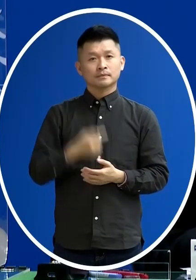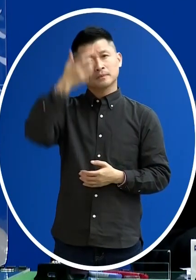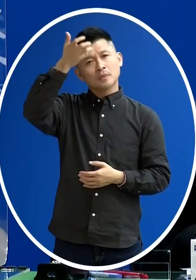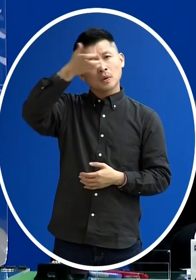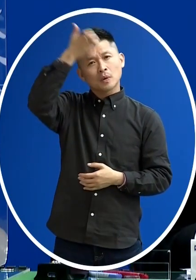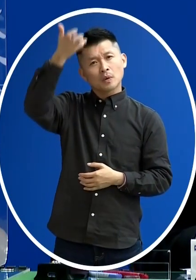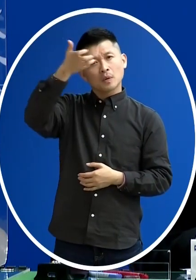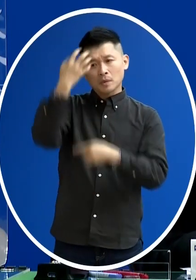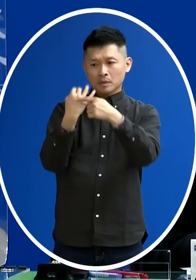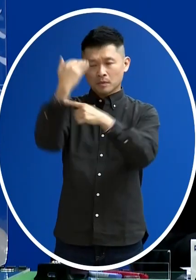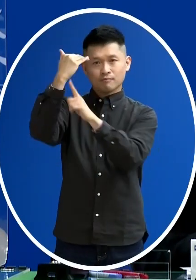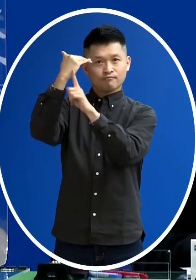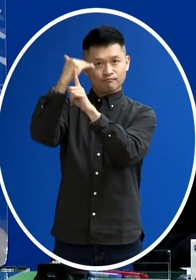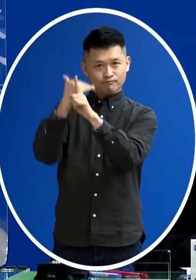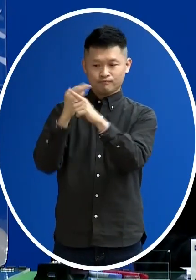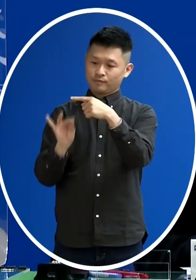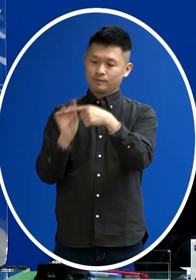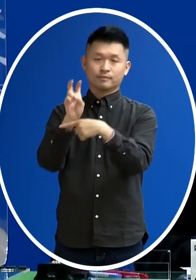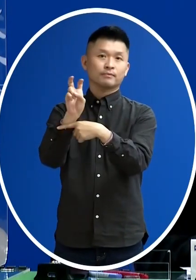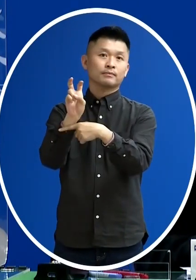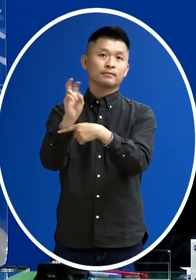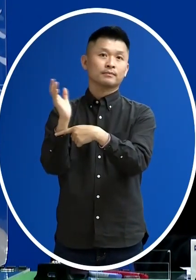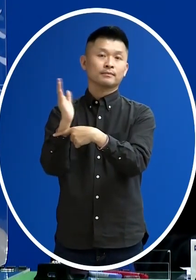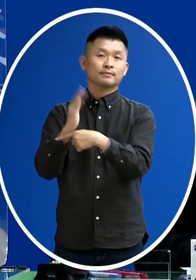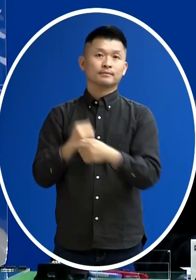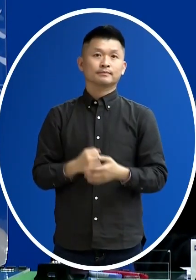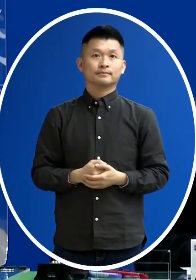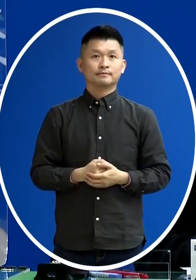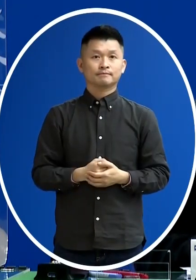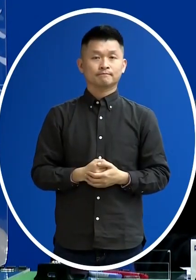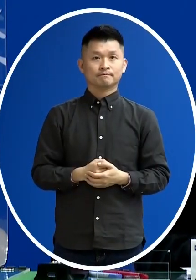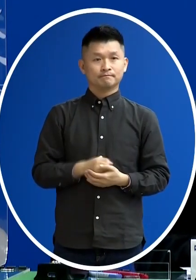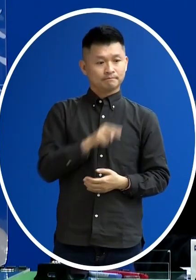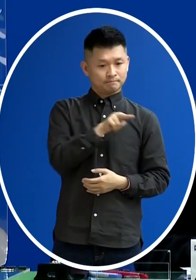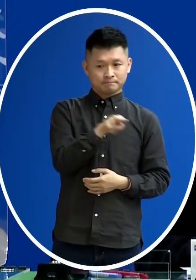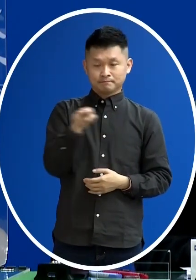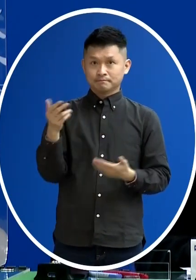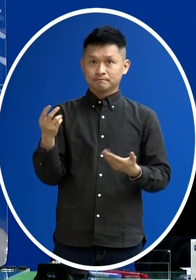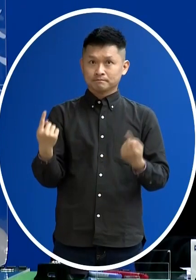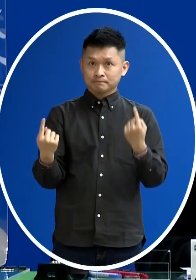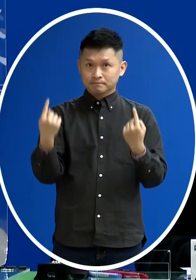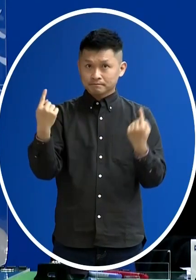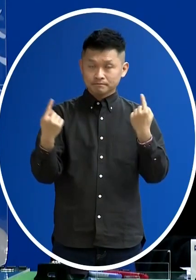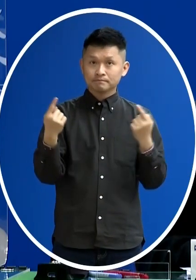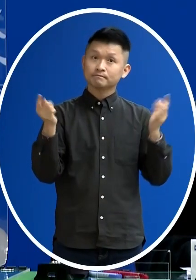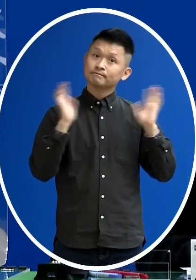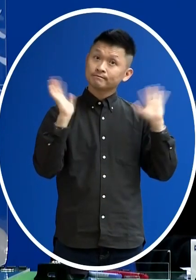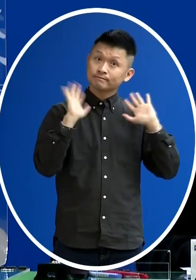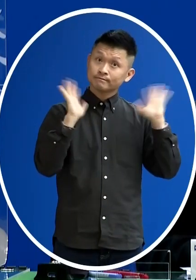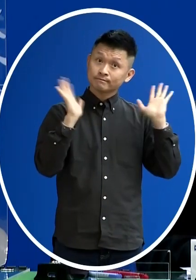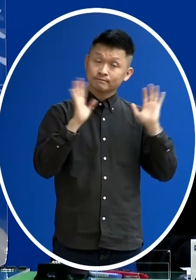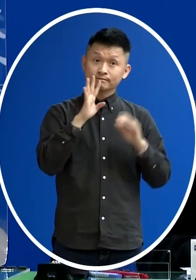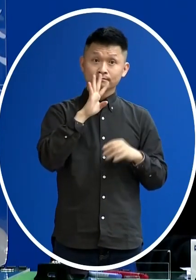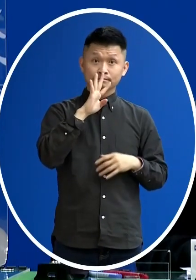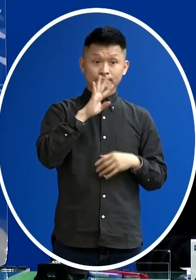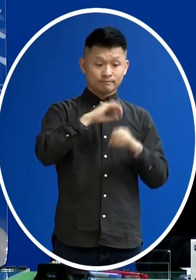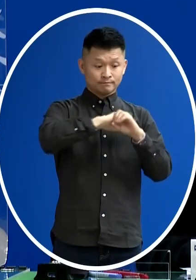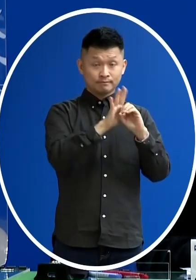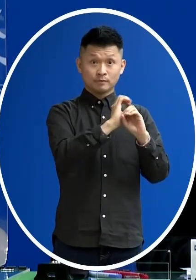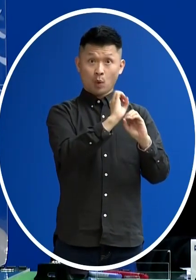烧比例就低很多，只有2%左右而已所以我们可以发现说小朋友在这一波的本土的疫情 Omicron 为